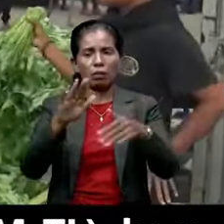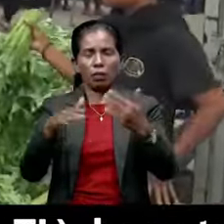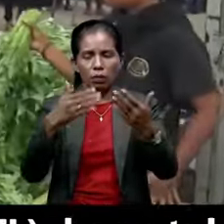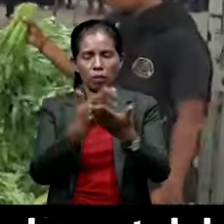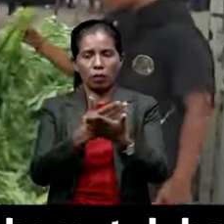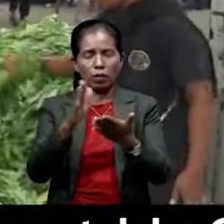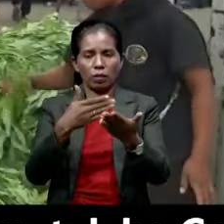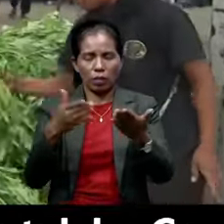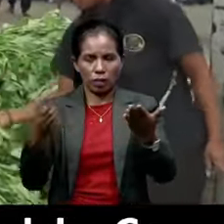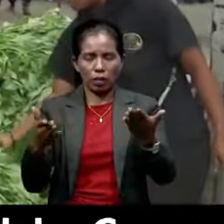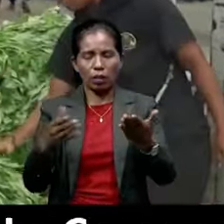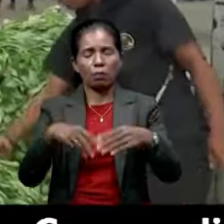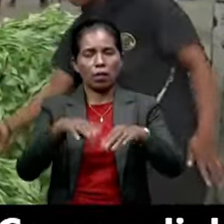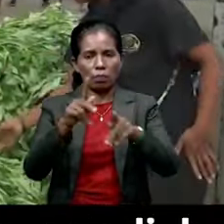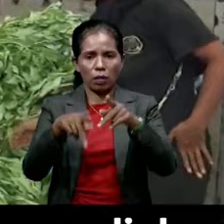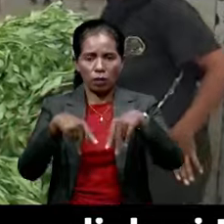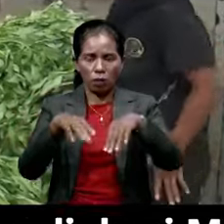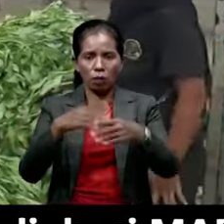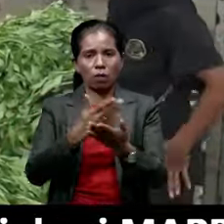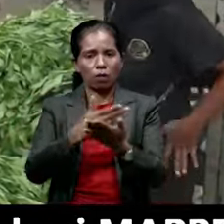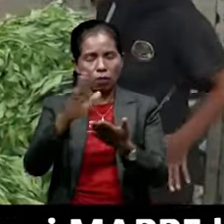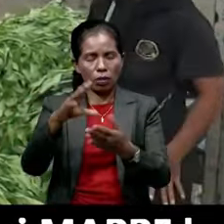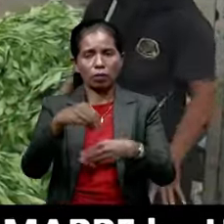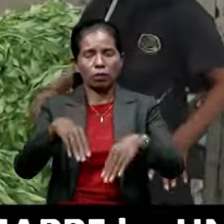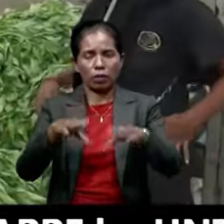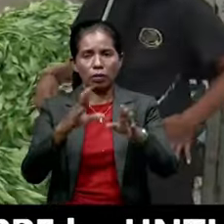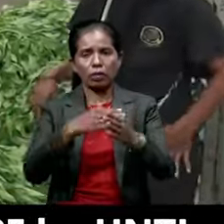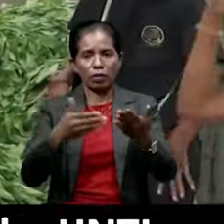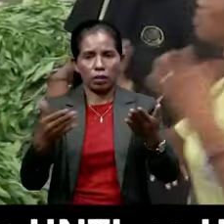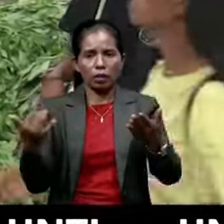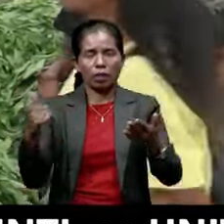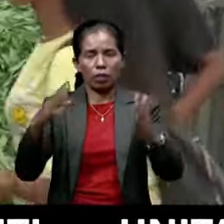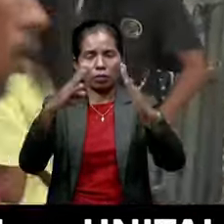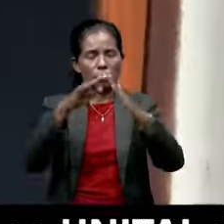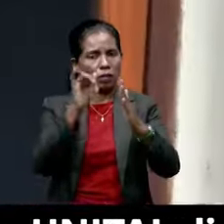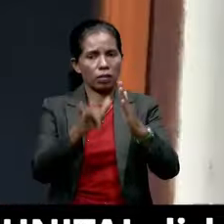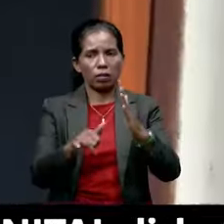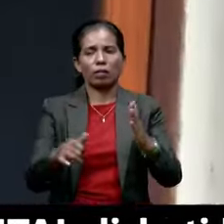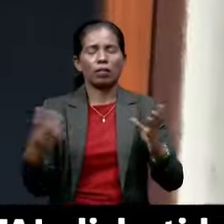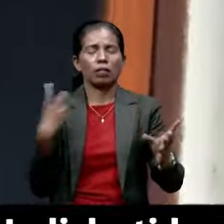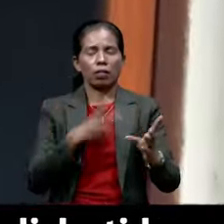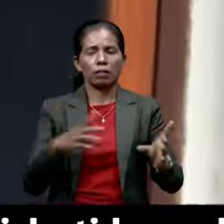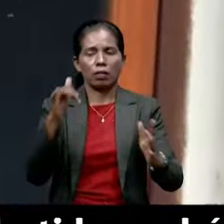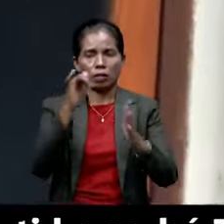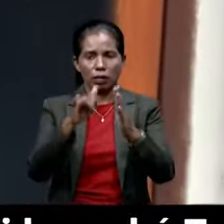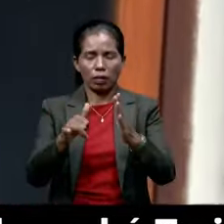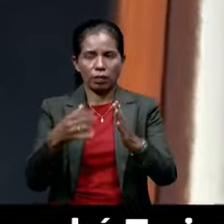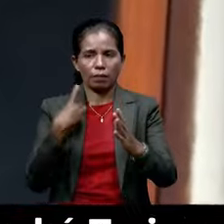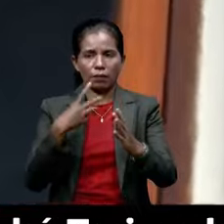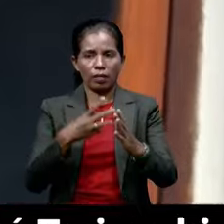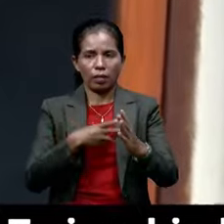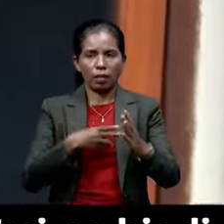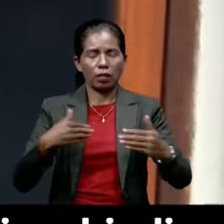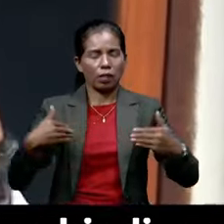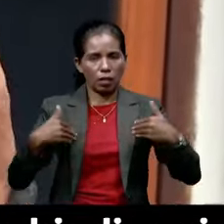sira é uma rola é uma fansesan markado las uma tu te parita tu hela markado las fatin atu ita hakiak